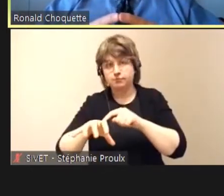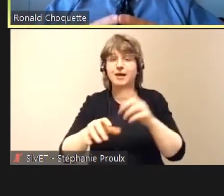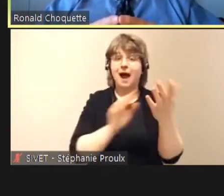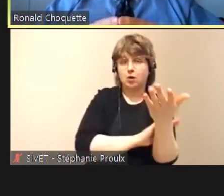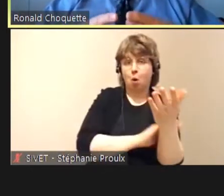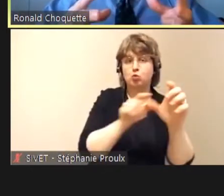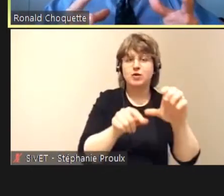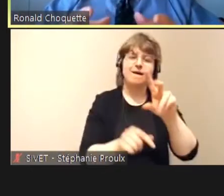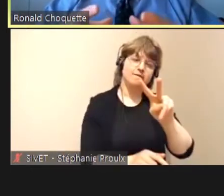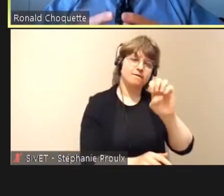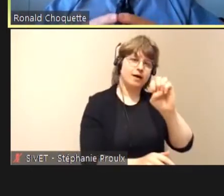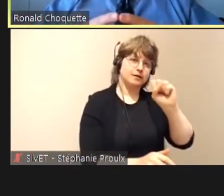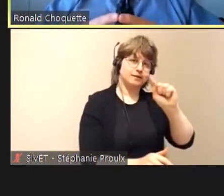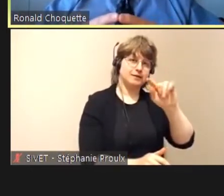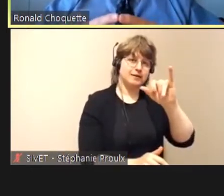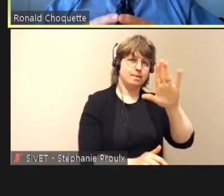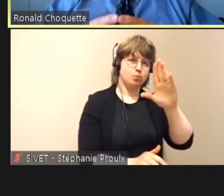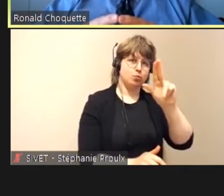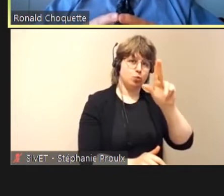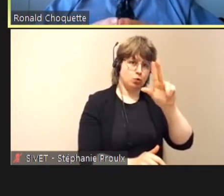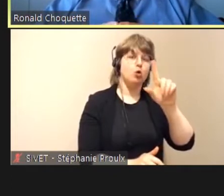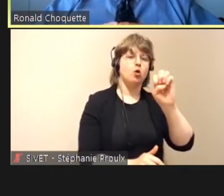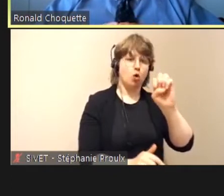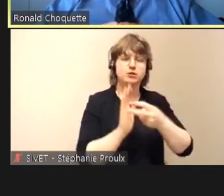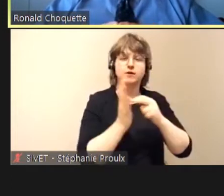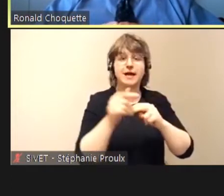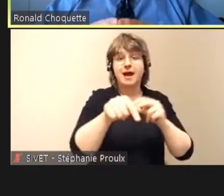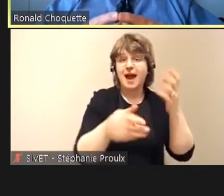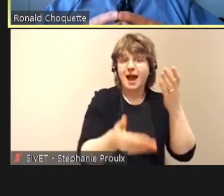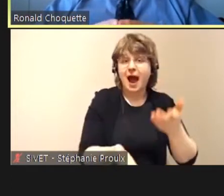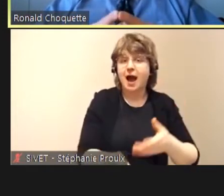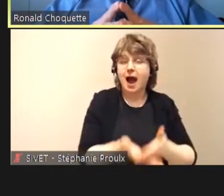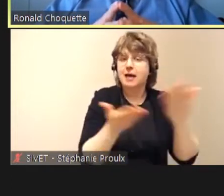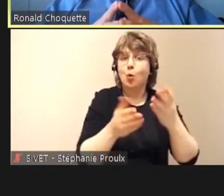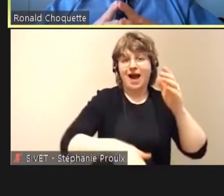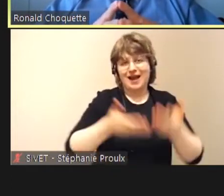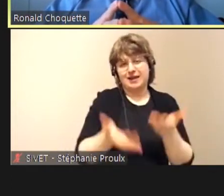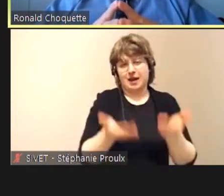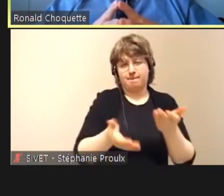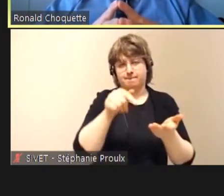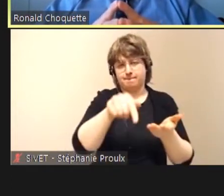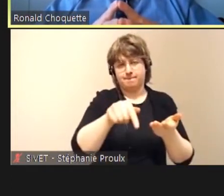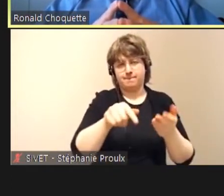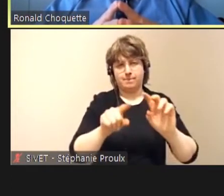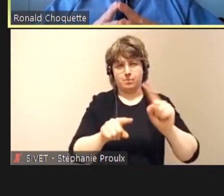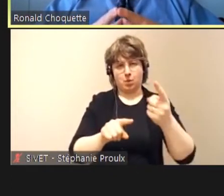le vestibule qui sert à maintenir l'équilibre chez l'humain. OK? Prochaine